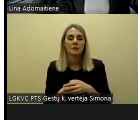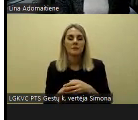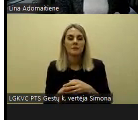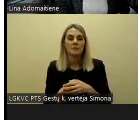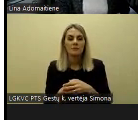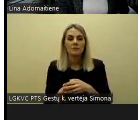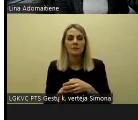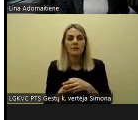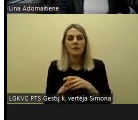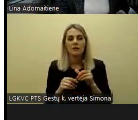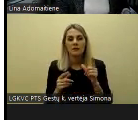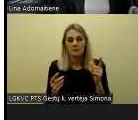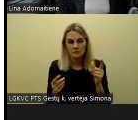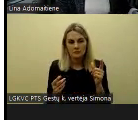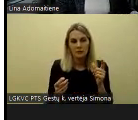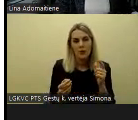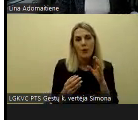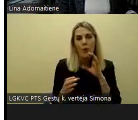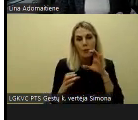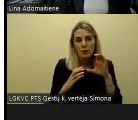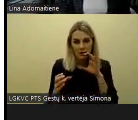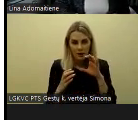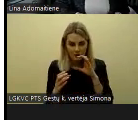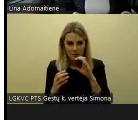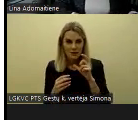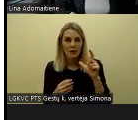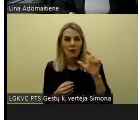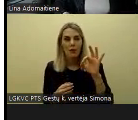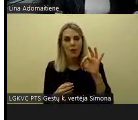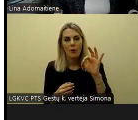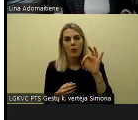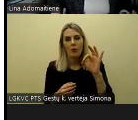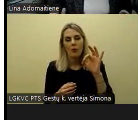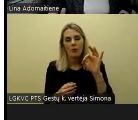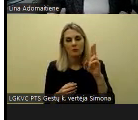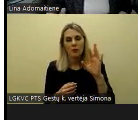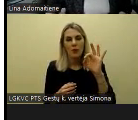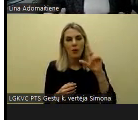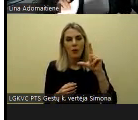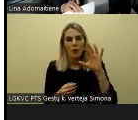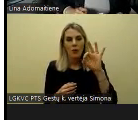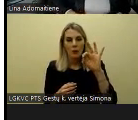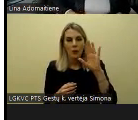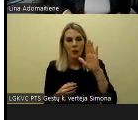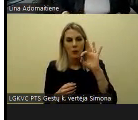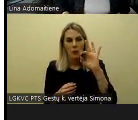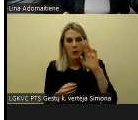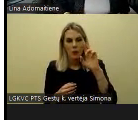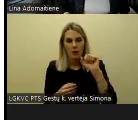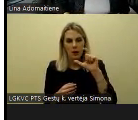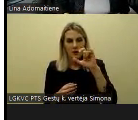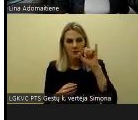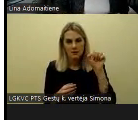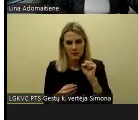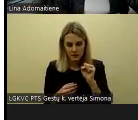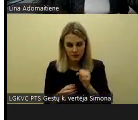tai yra kolaboracija, kooperacija ir komunikacija. Kai yra suderinami dalykai